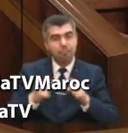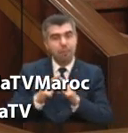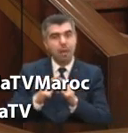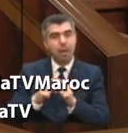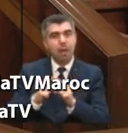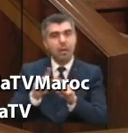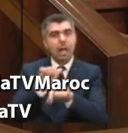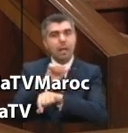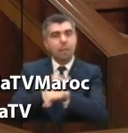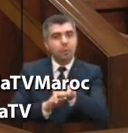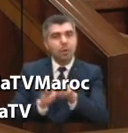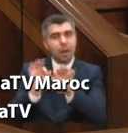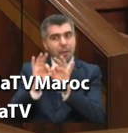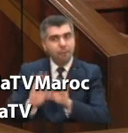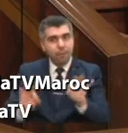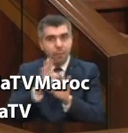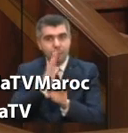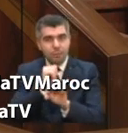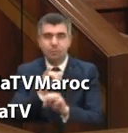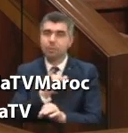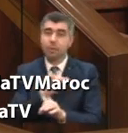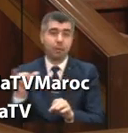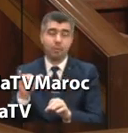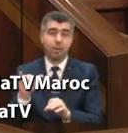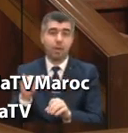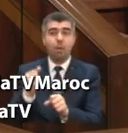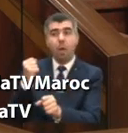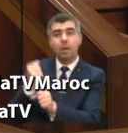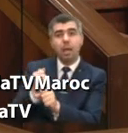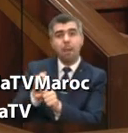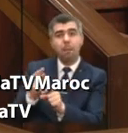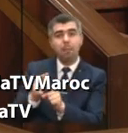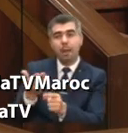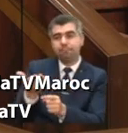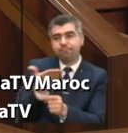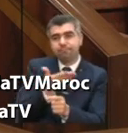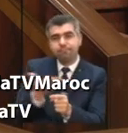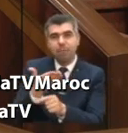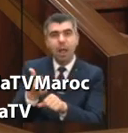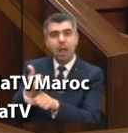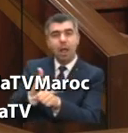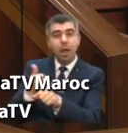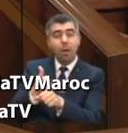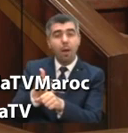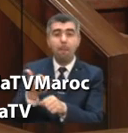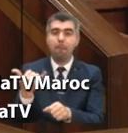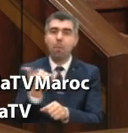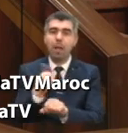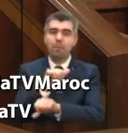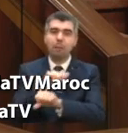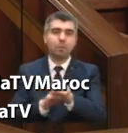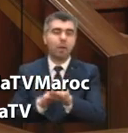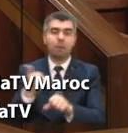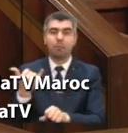بدون لا سانيتيس بدون حماية اجتماعية، يستمروا الناس اللي خدامين في المقاهي بدون حماية اجتماعية وبدون تغطية صحية، وفي الكثير